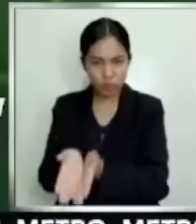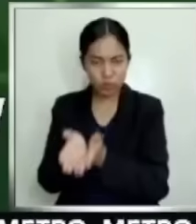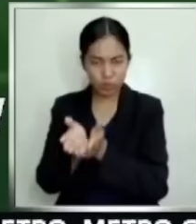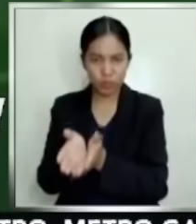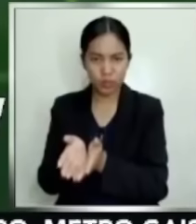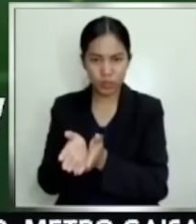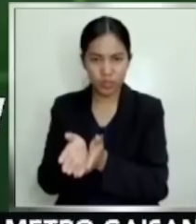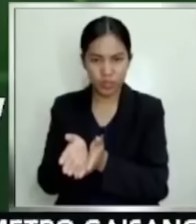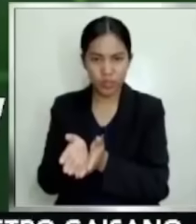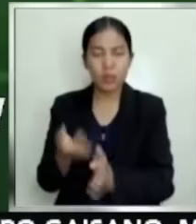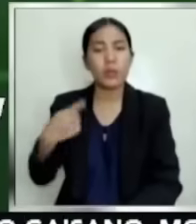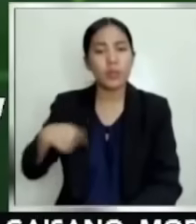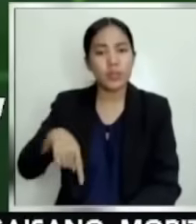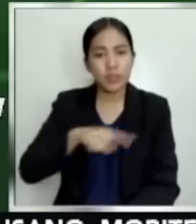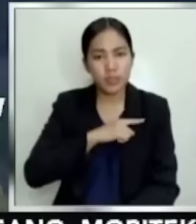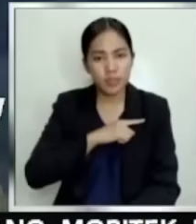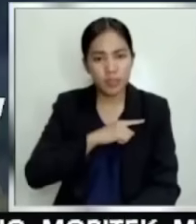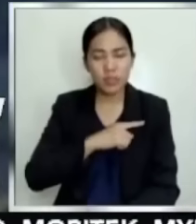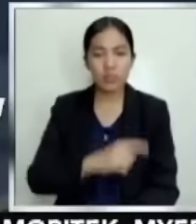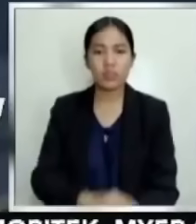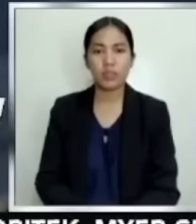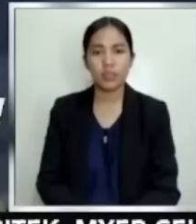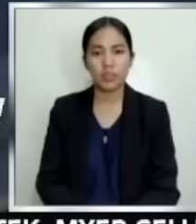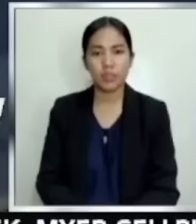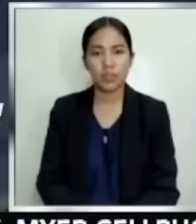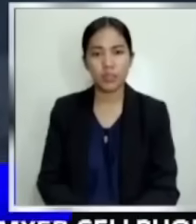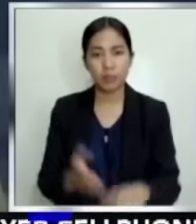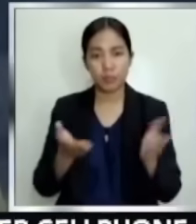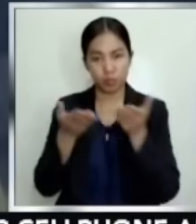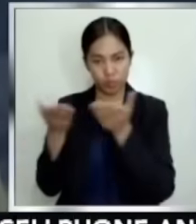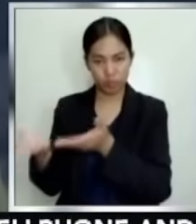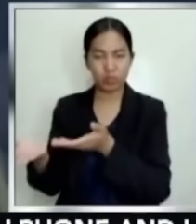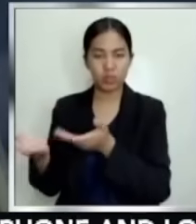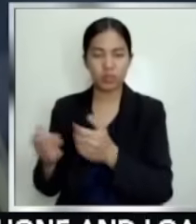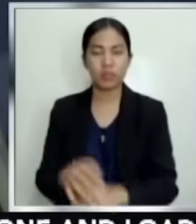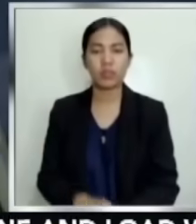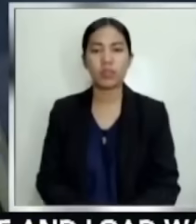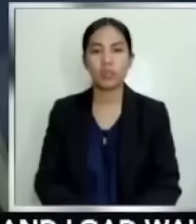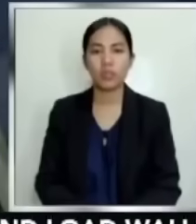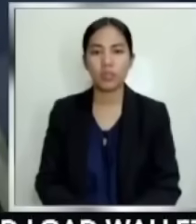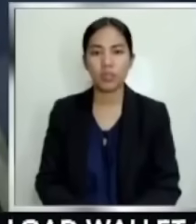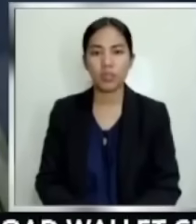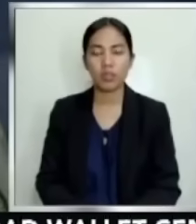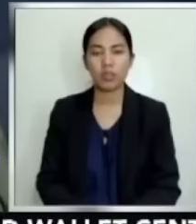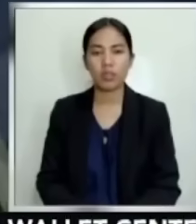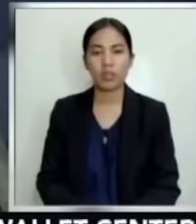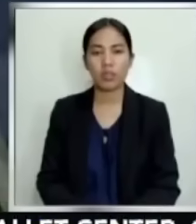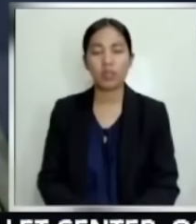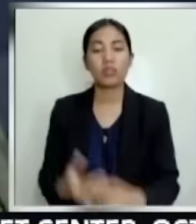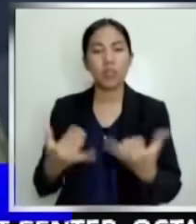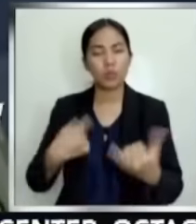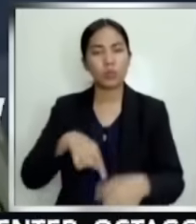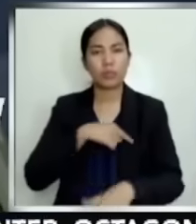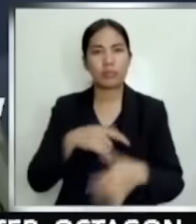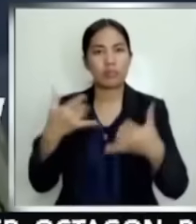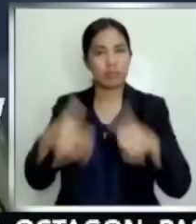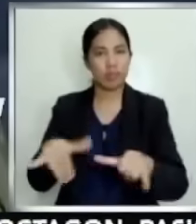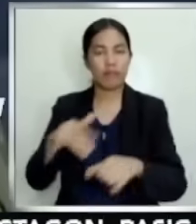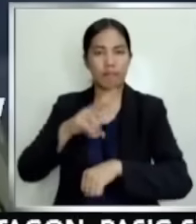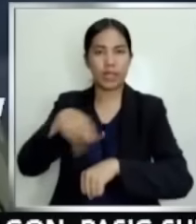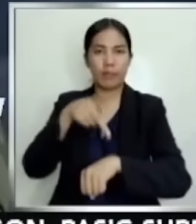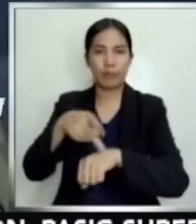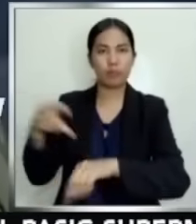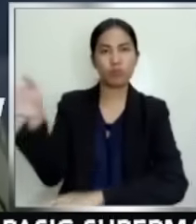mga dadalhin doon. It is still flying our Philippine flag and it is our duty and it is